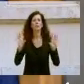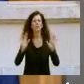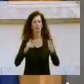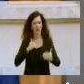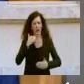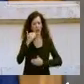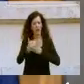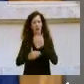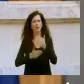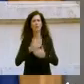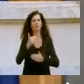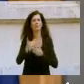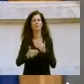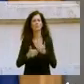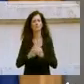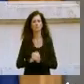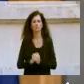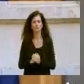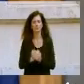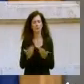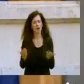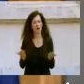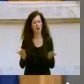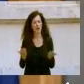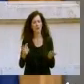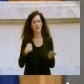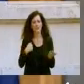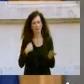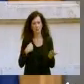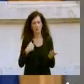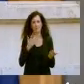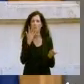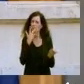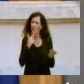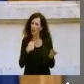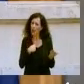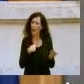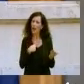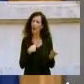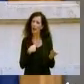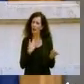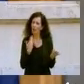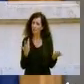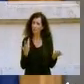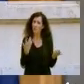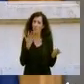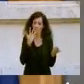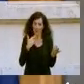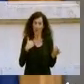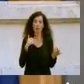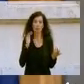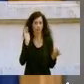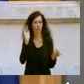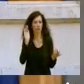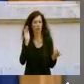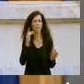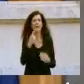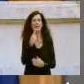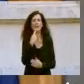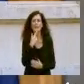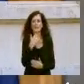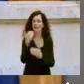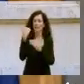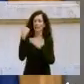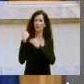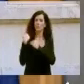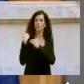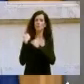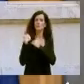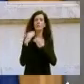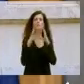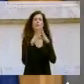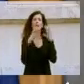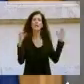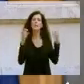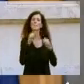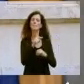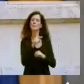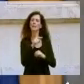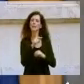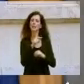però a me piacerebbe che chi ha la responsabilità di un'impresa possa ragionare